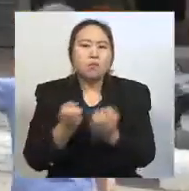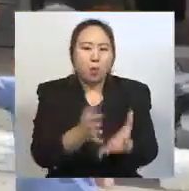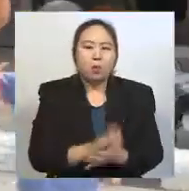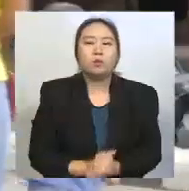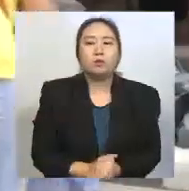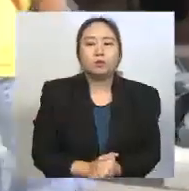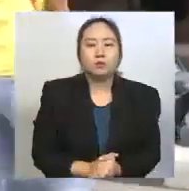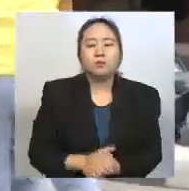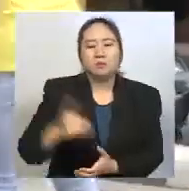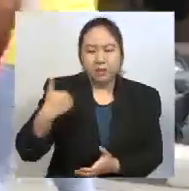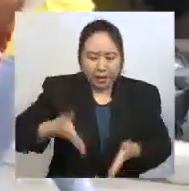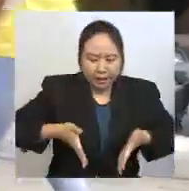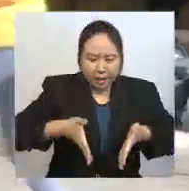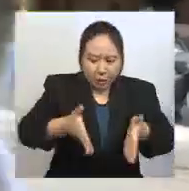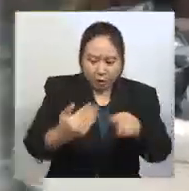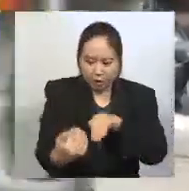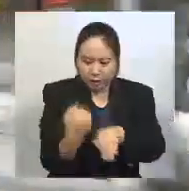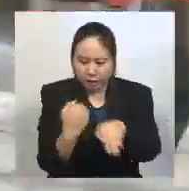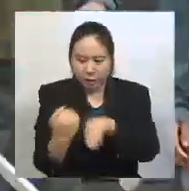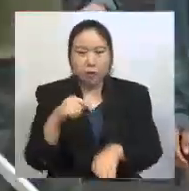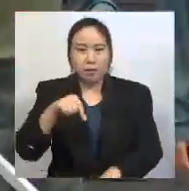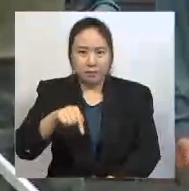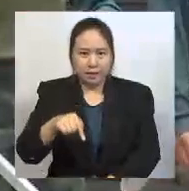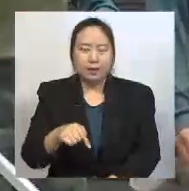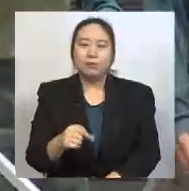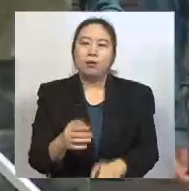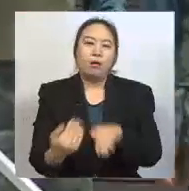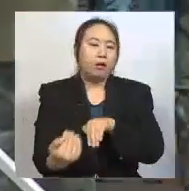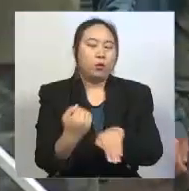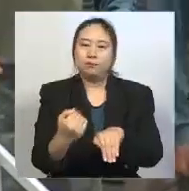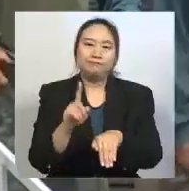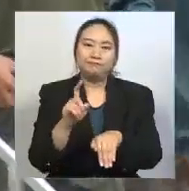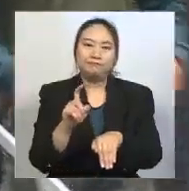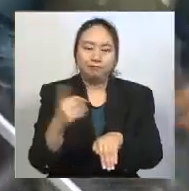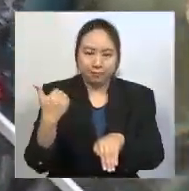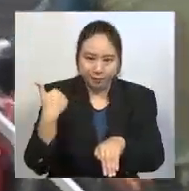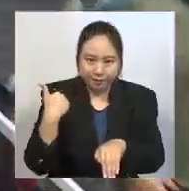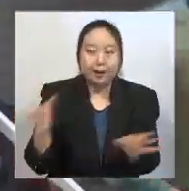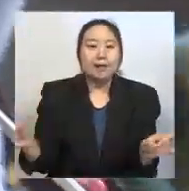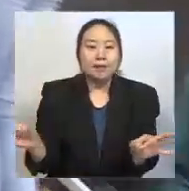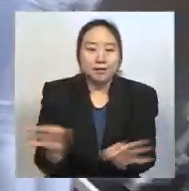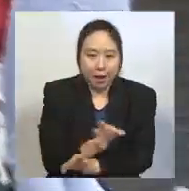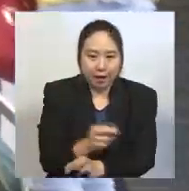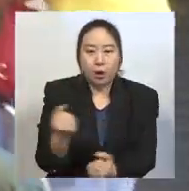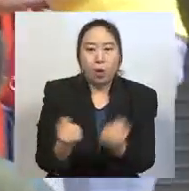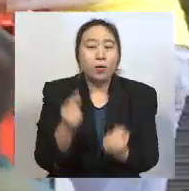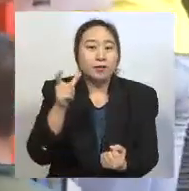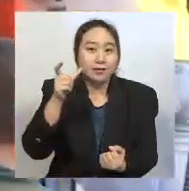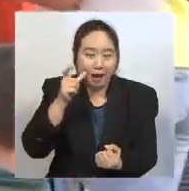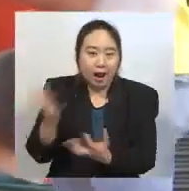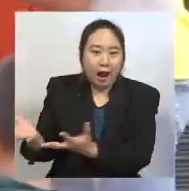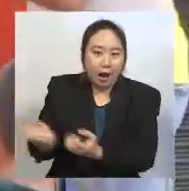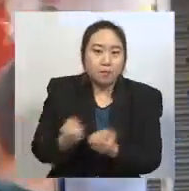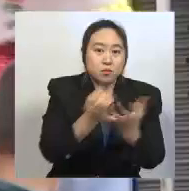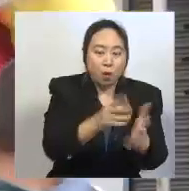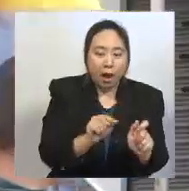จจะมีถนนหลายพื้นที่นั้นยังคงใช้การไม่ได้ค่ะก็จะมีการใช้รถ คันใหญ่นะคะรับส่งระหว่างอำเภอเ